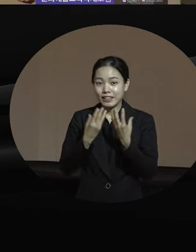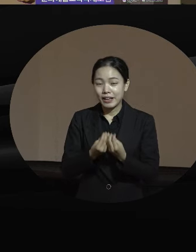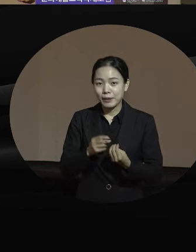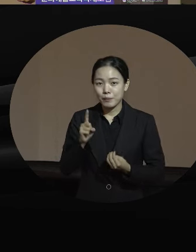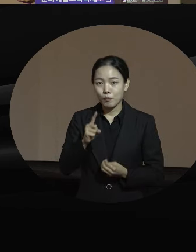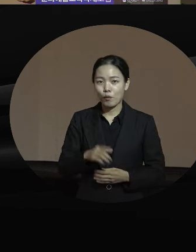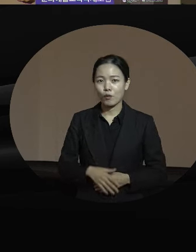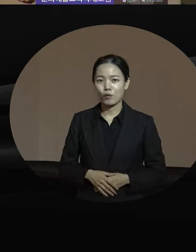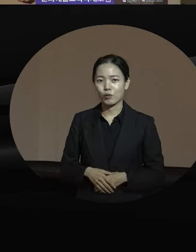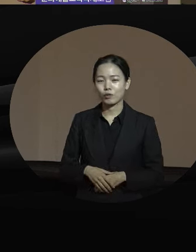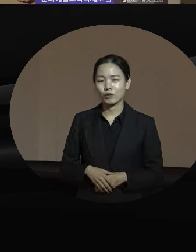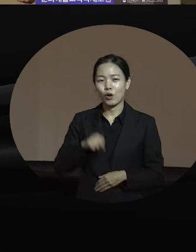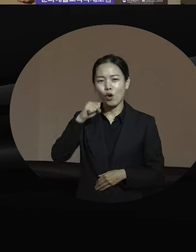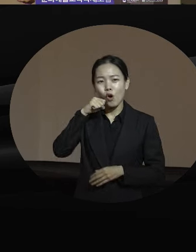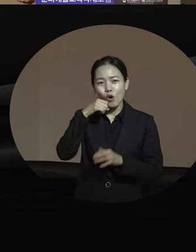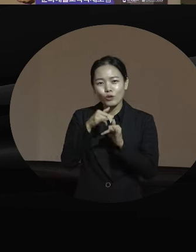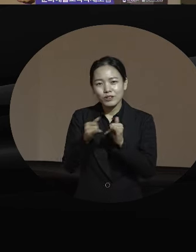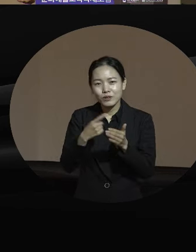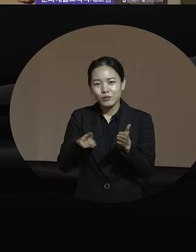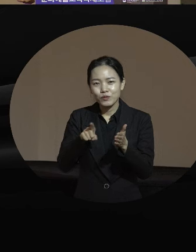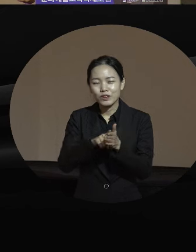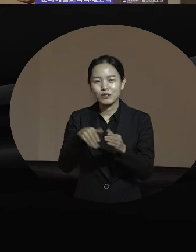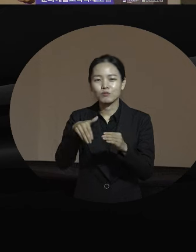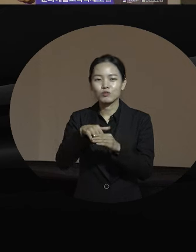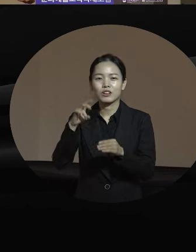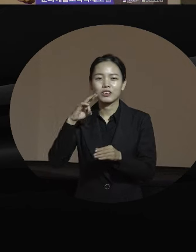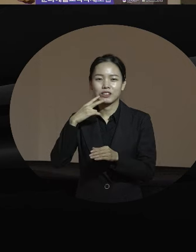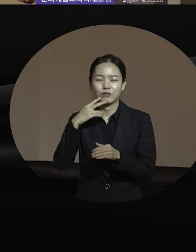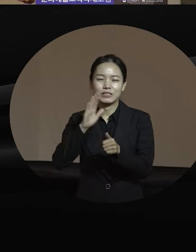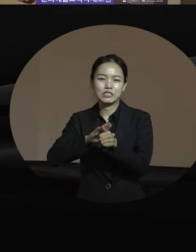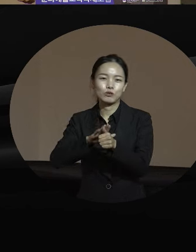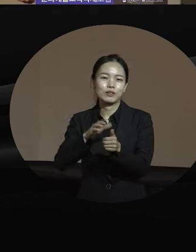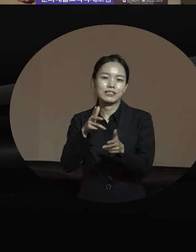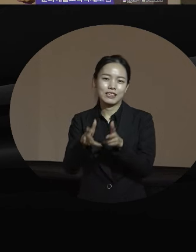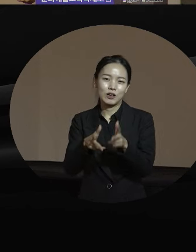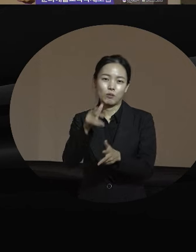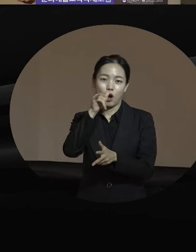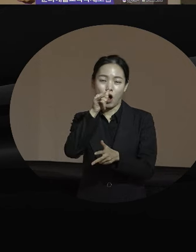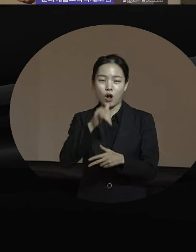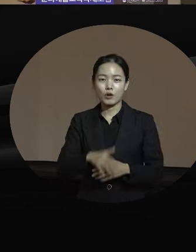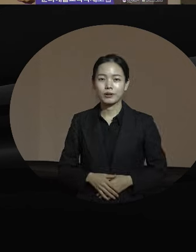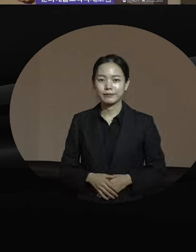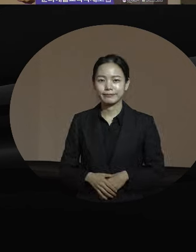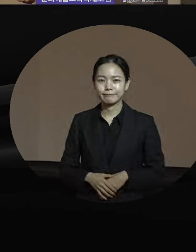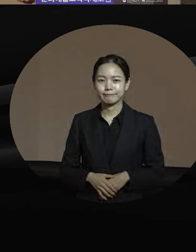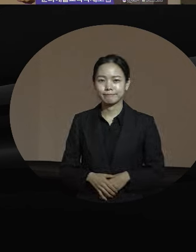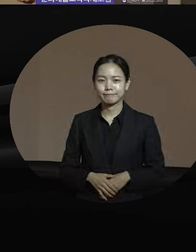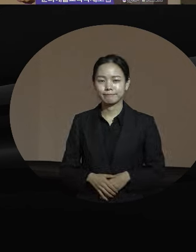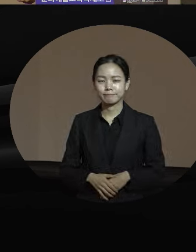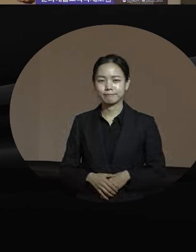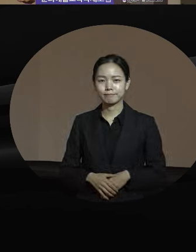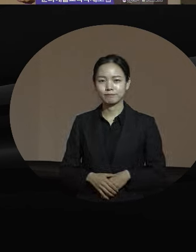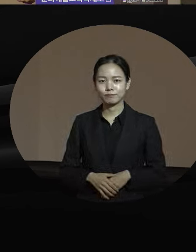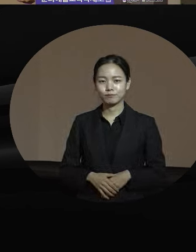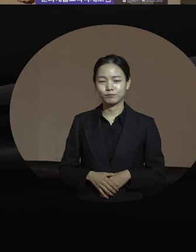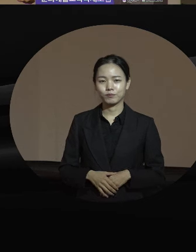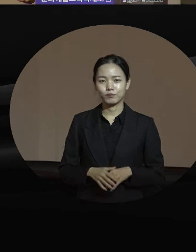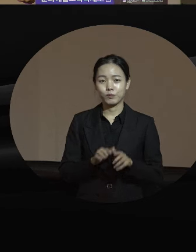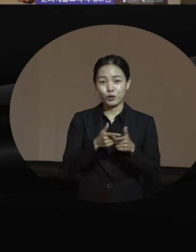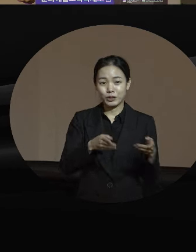있는 취약계층 문화예술 교육 지원 사업입니다. 앞서 말씀드린 것처럼 초기부터 부처와 유관기관 간 협력을